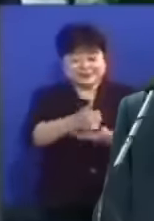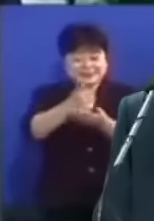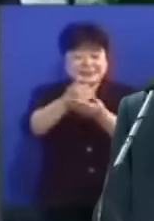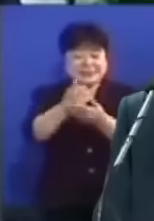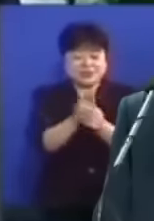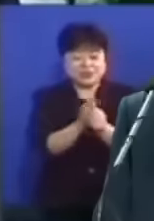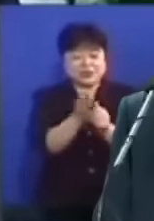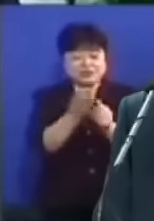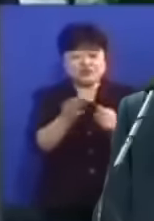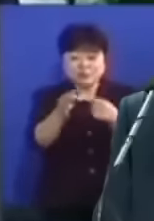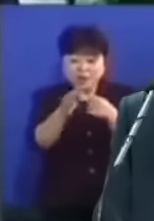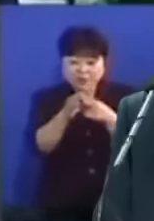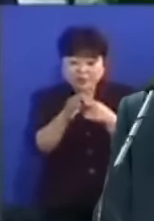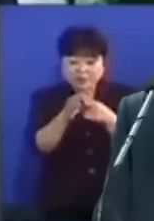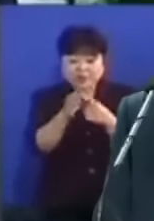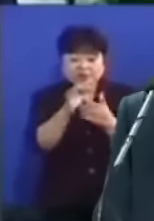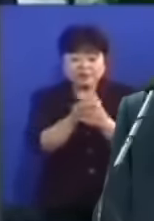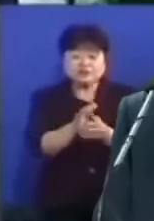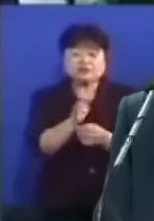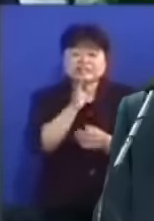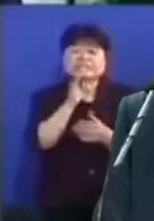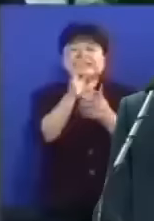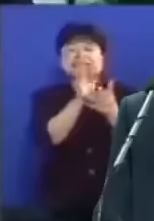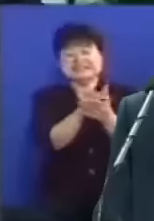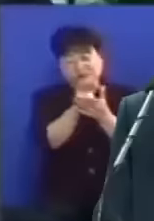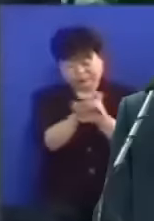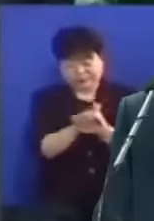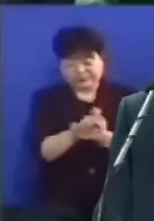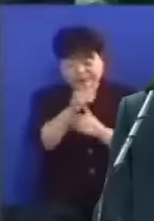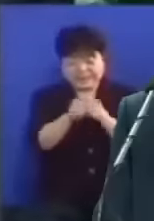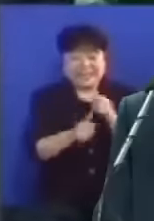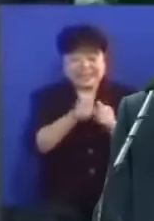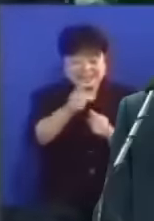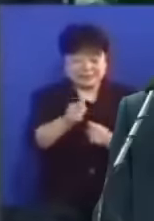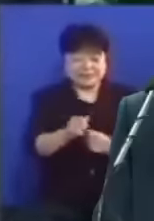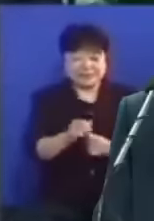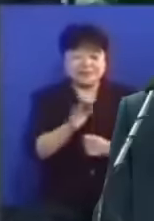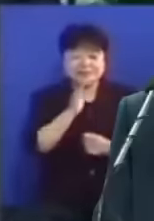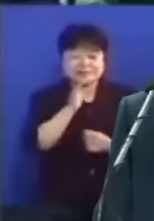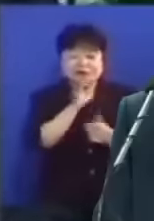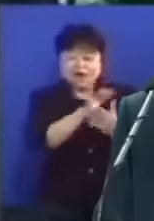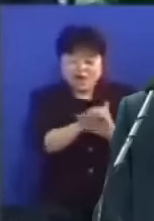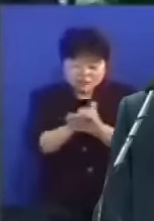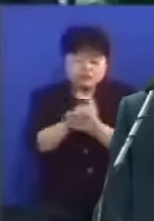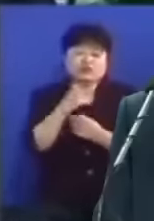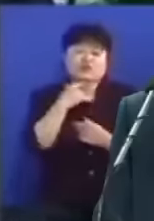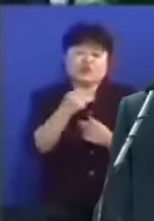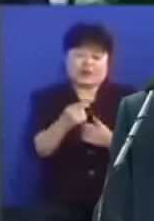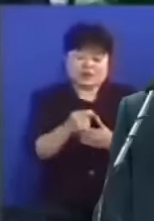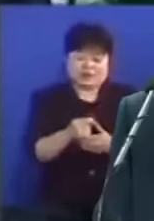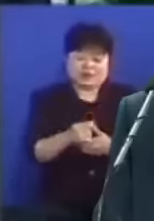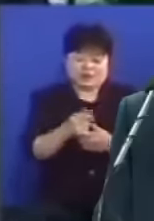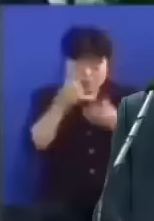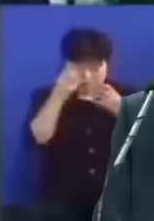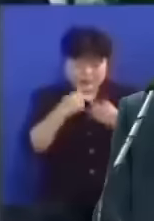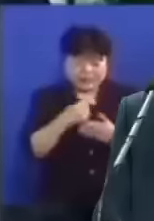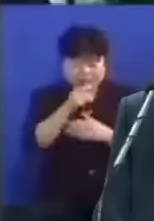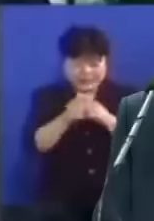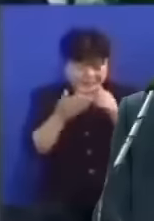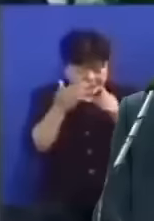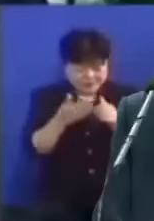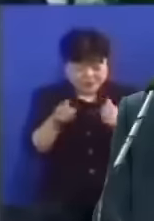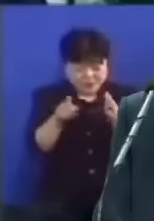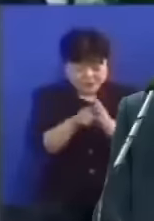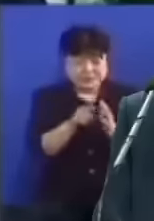칭찬해주고 위로해주면 그 친구는 진짜 친구입니다. 바로 하나님이 그런 친구를 원하시는 것입니다. 고통당하면